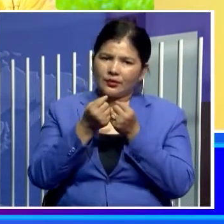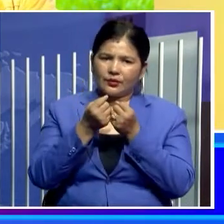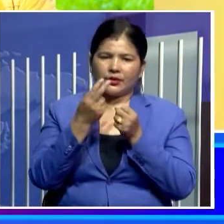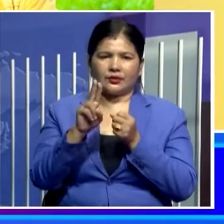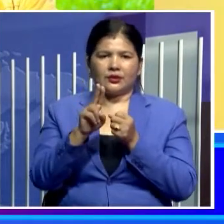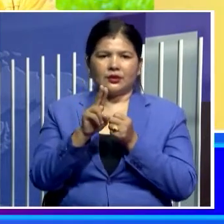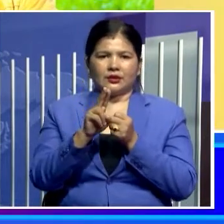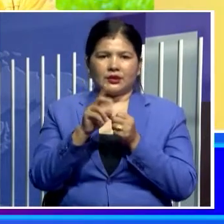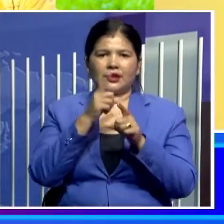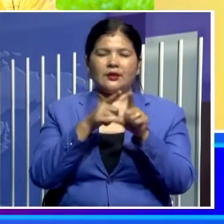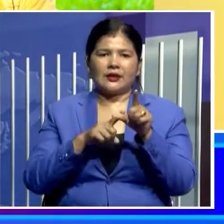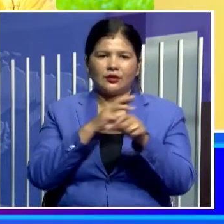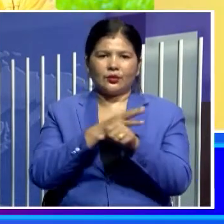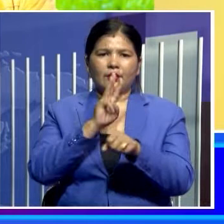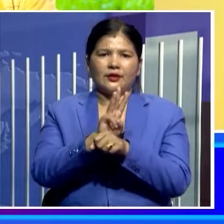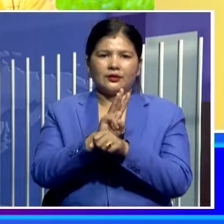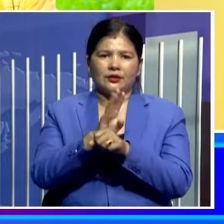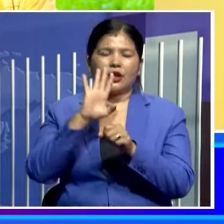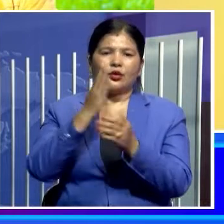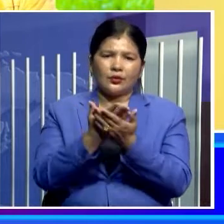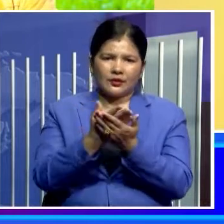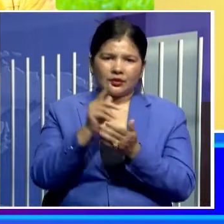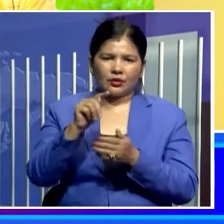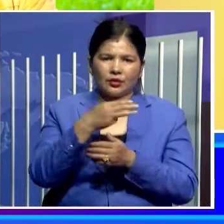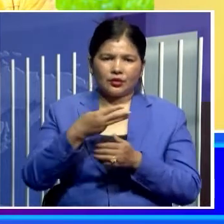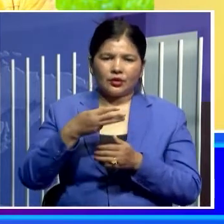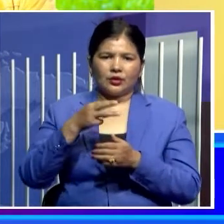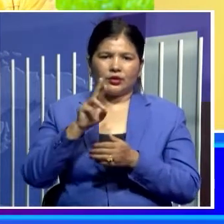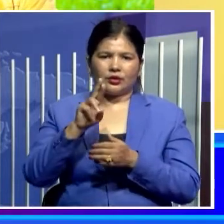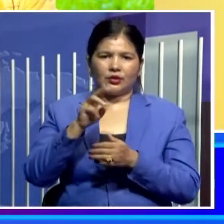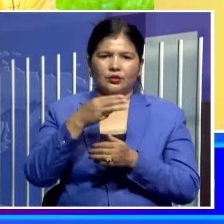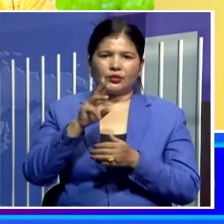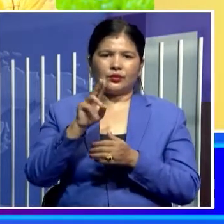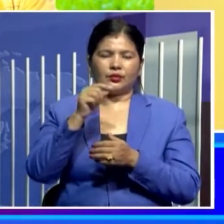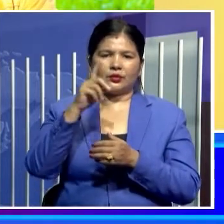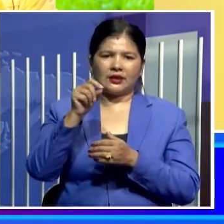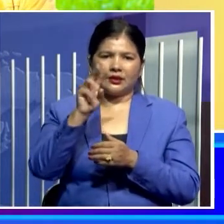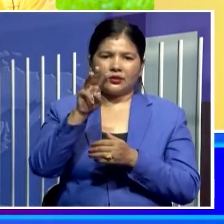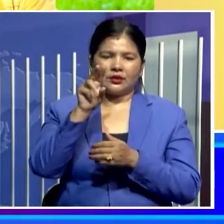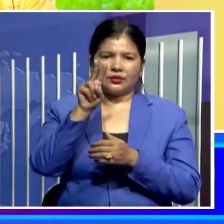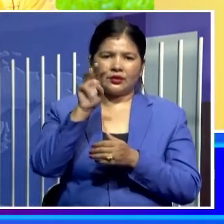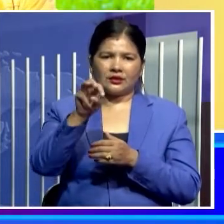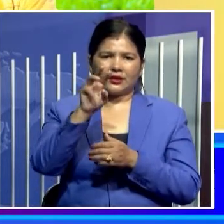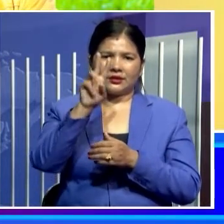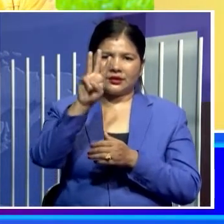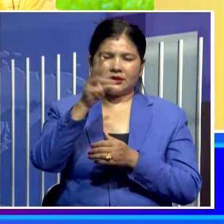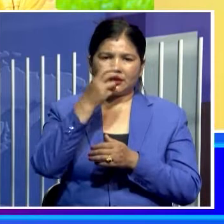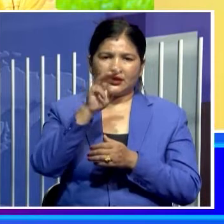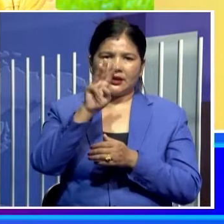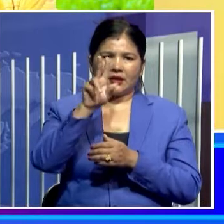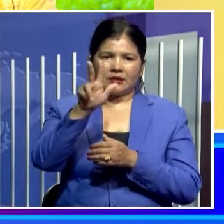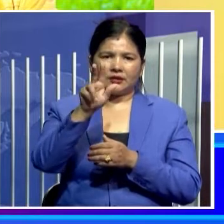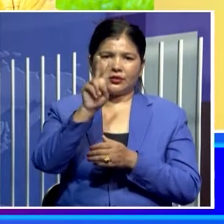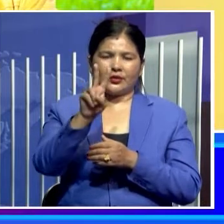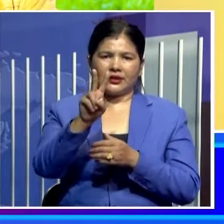एमालेबाट उपमेयर पदका उम्मेदवार रहनुभएका करुणा बम बटालाले चाहिँ 2382 मत प्राप्त गरिरहेको